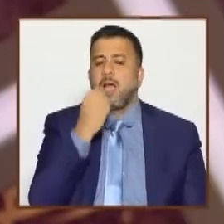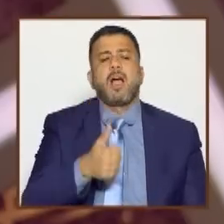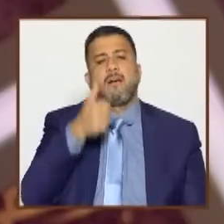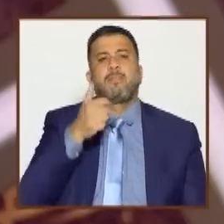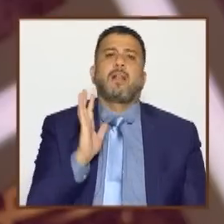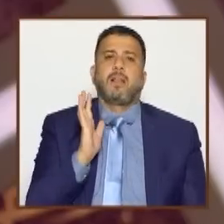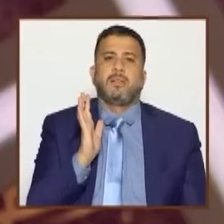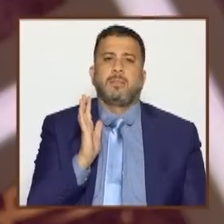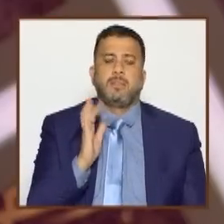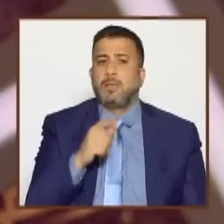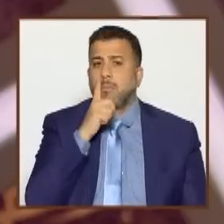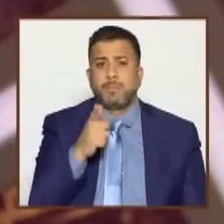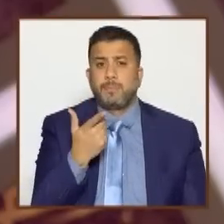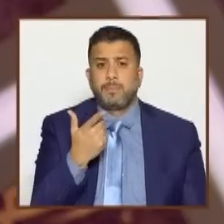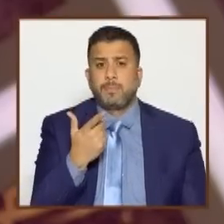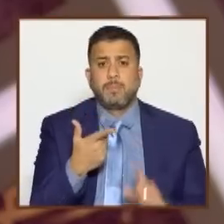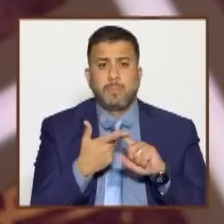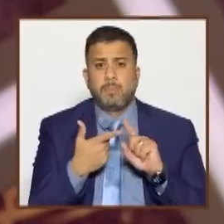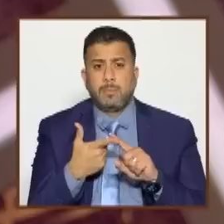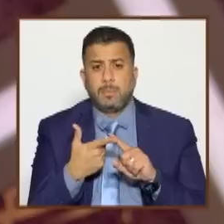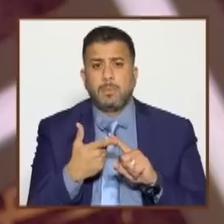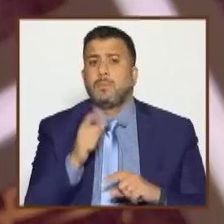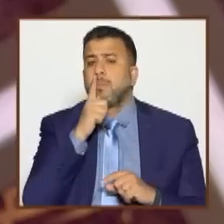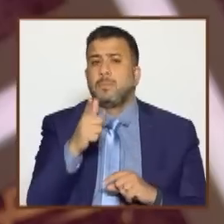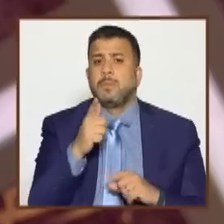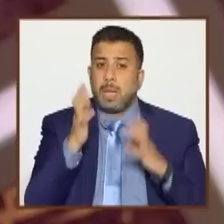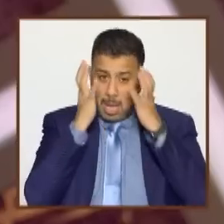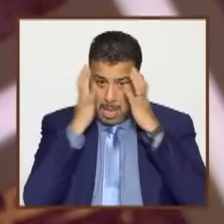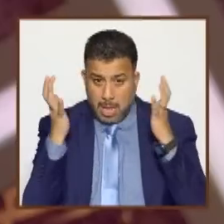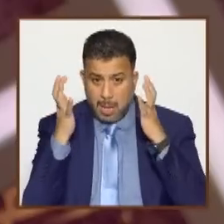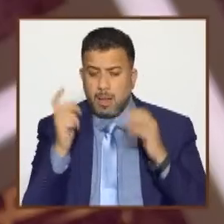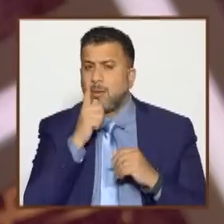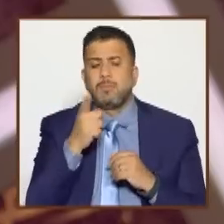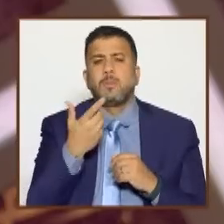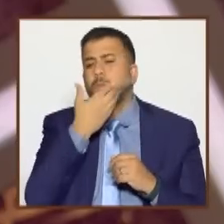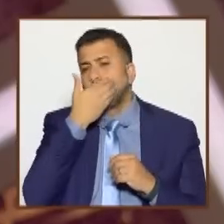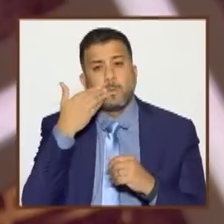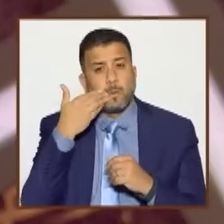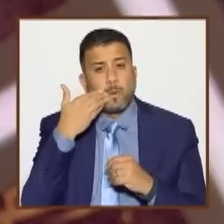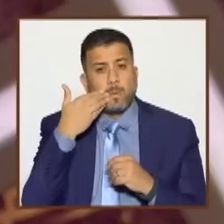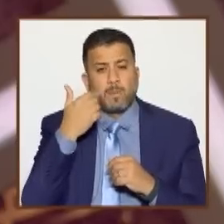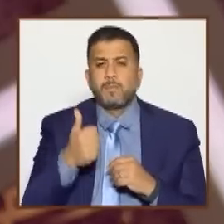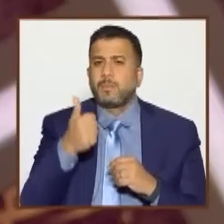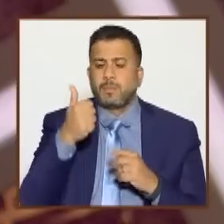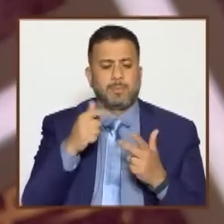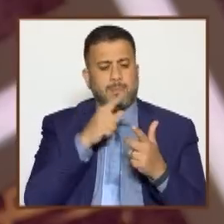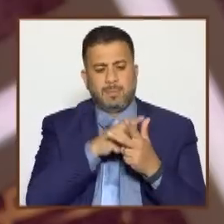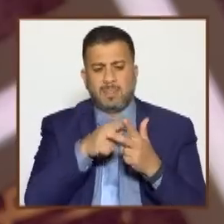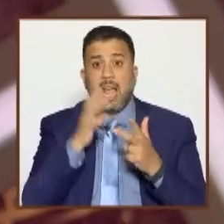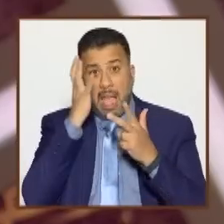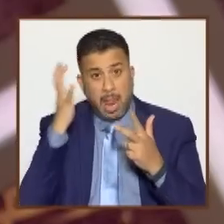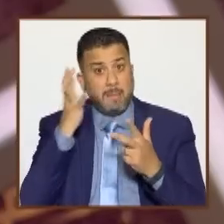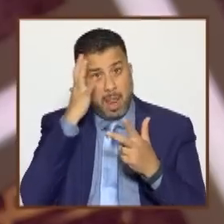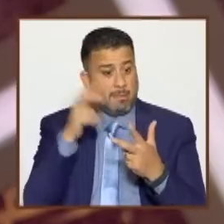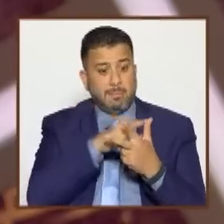وذهب فريق إلى أن الأفضل الصوم في السفر، قالوا هو الأفضل. وتوسط قوم فقالوا بأنه إذا